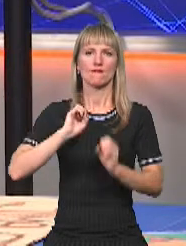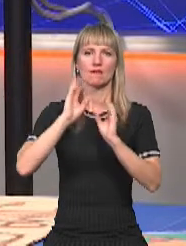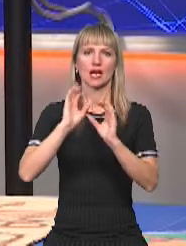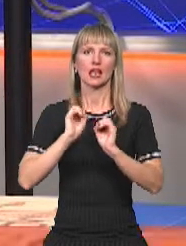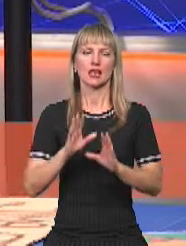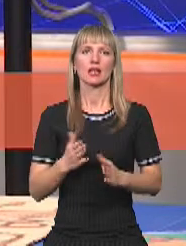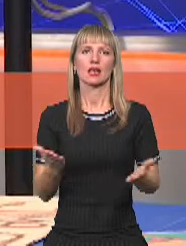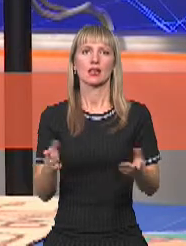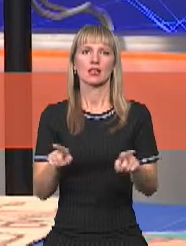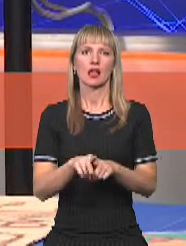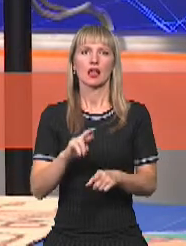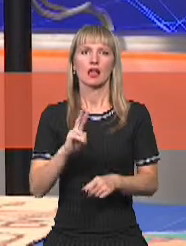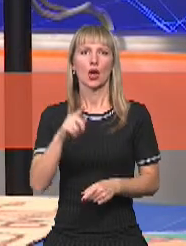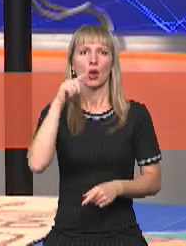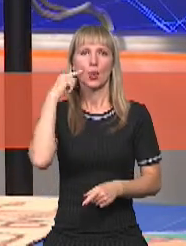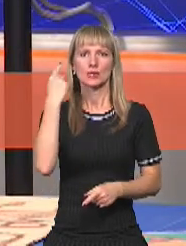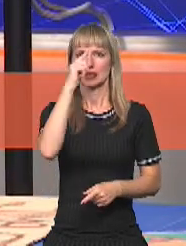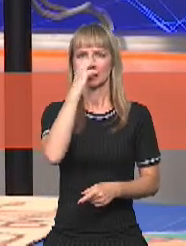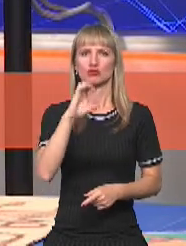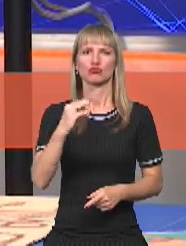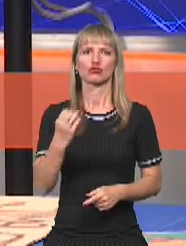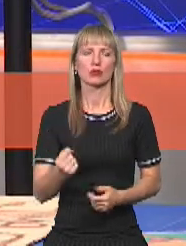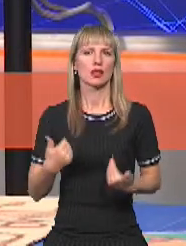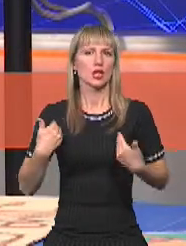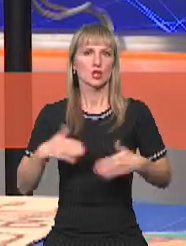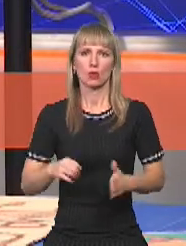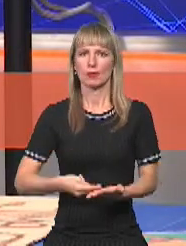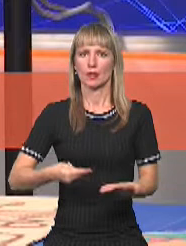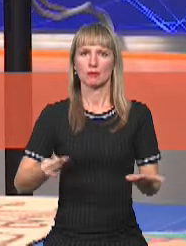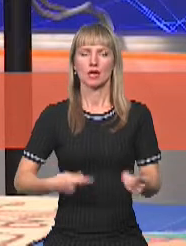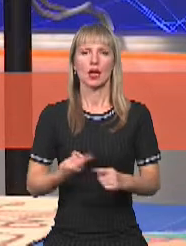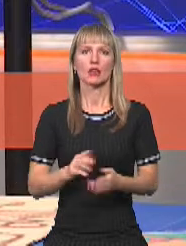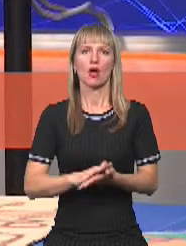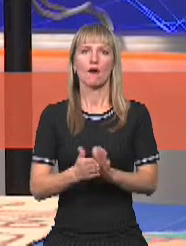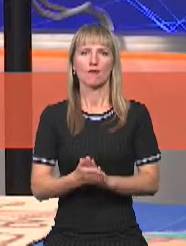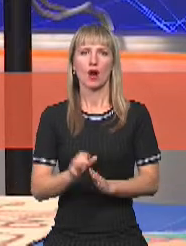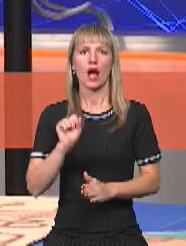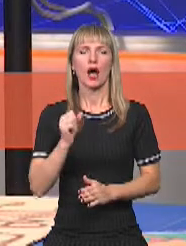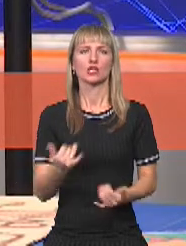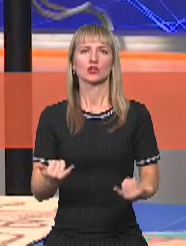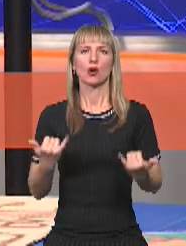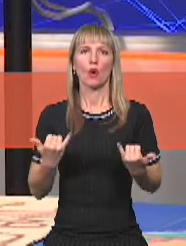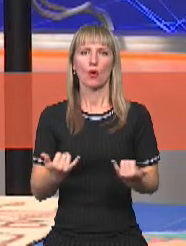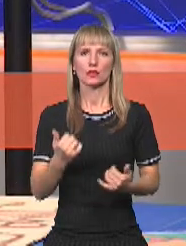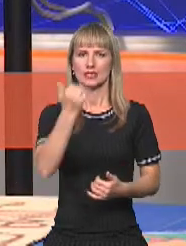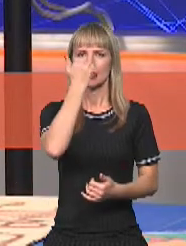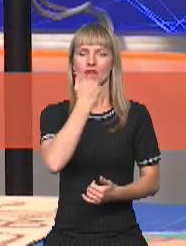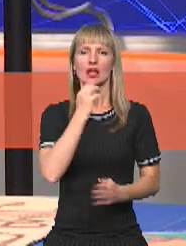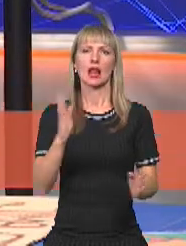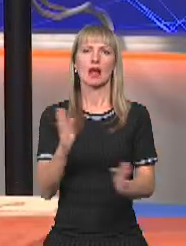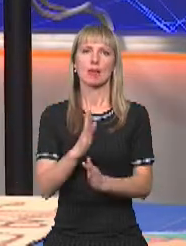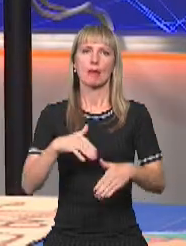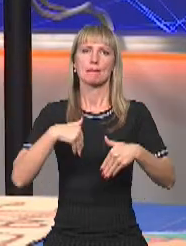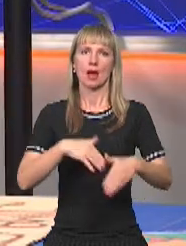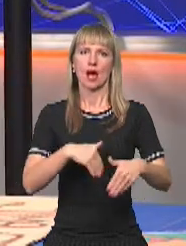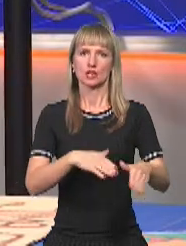викиди, такі як Росія, Індія, США, не захотіли підписати цю угоду. Але якраз сьогодні, завдяки, до речі, кліматичним